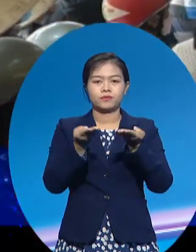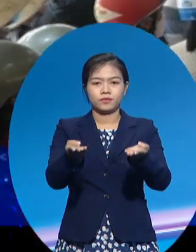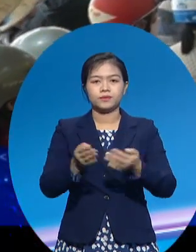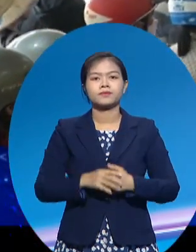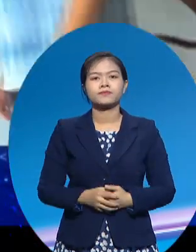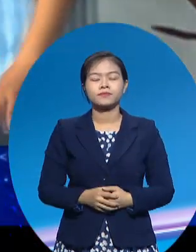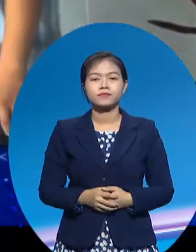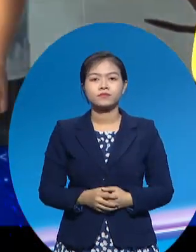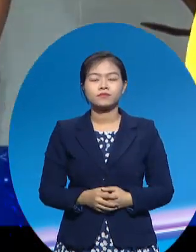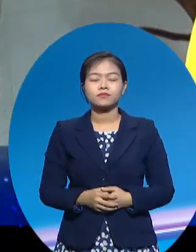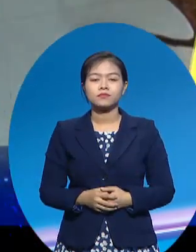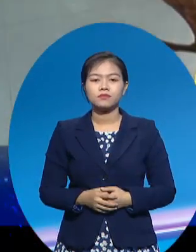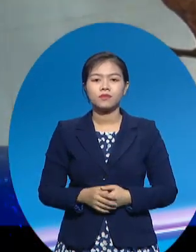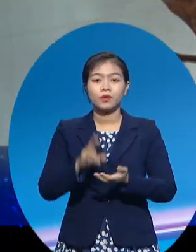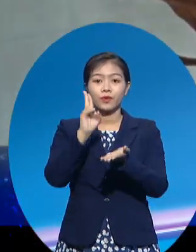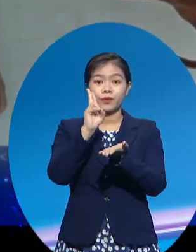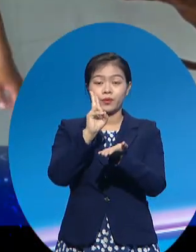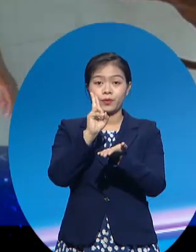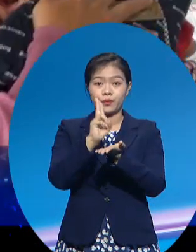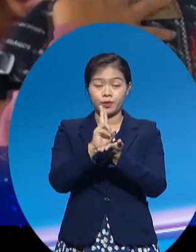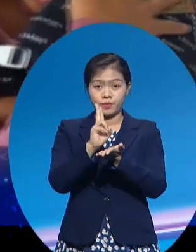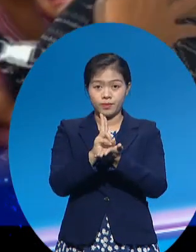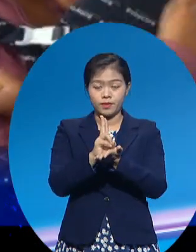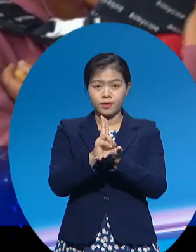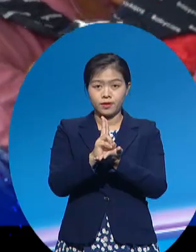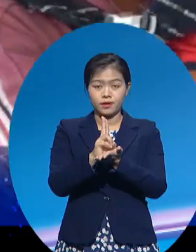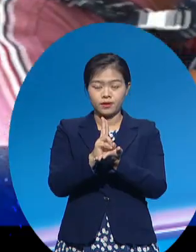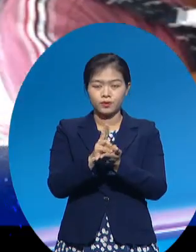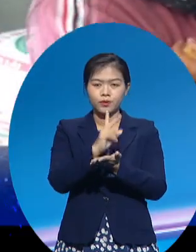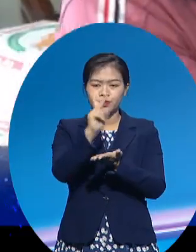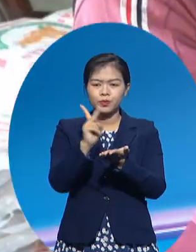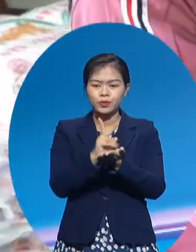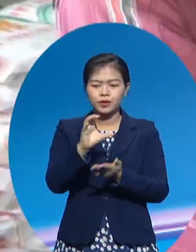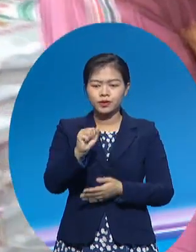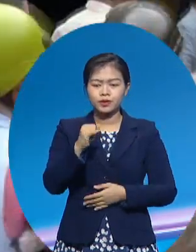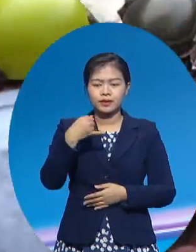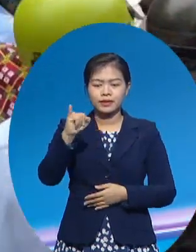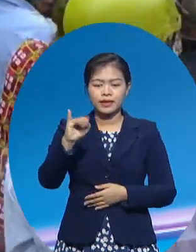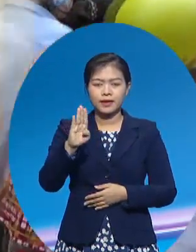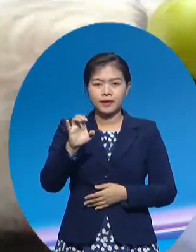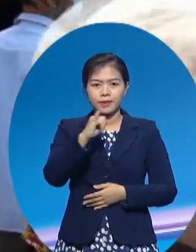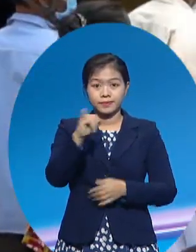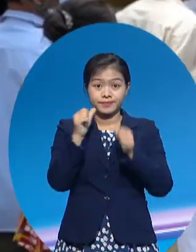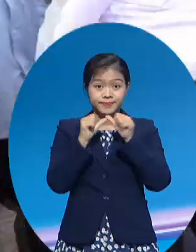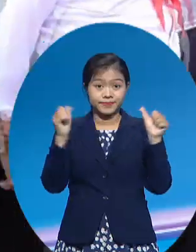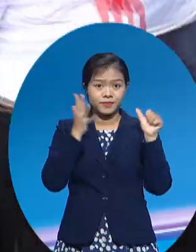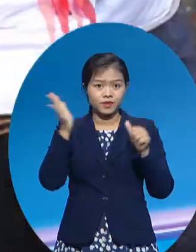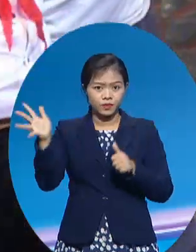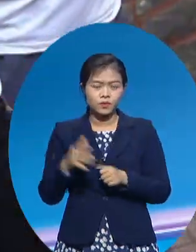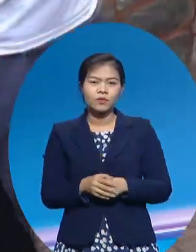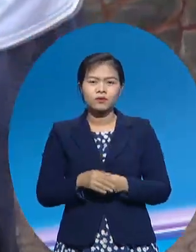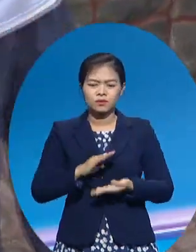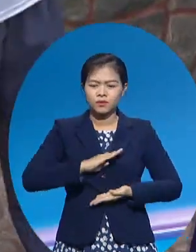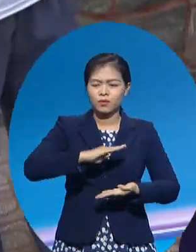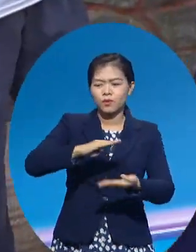Vừa qua, Ủy ban Mặt trận Tổ quốc Việt Nam huyện Cái Bè đã phối hợp với Hội Nông dân huyện Cái Bè và các chùa trên địa bàn huyện tổ chức các buổi tặng quà cho